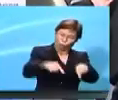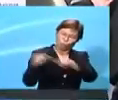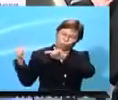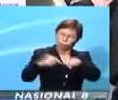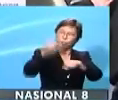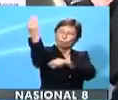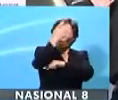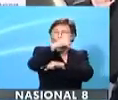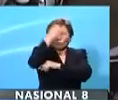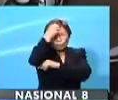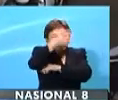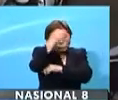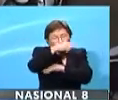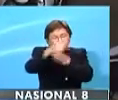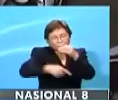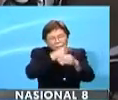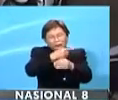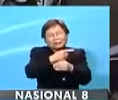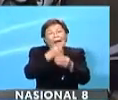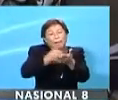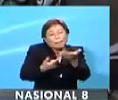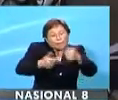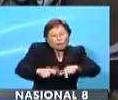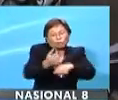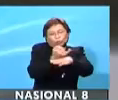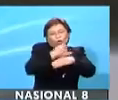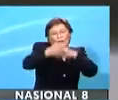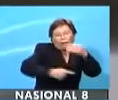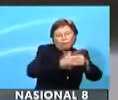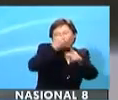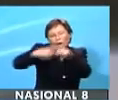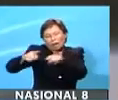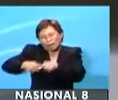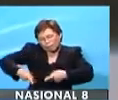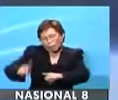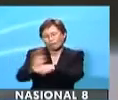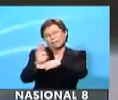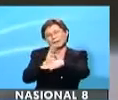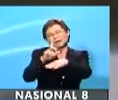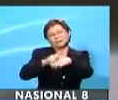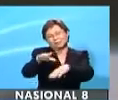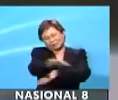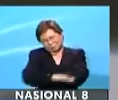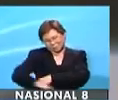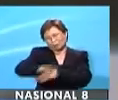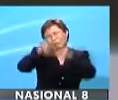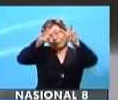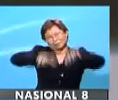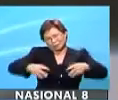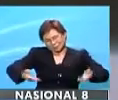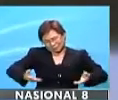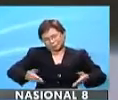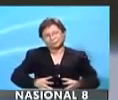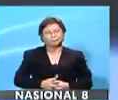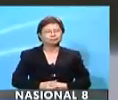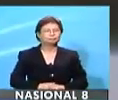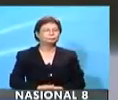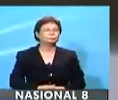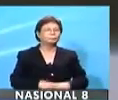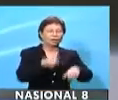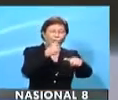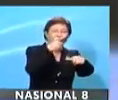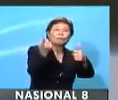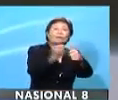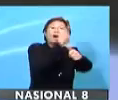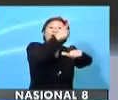bertujuan untuk memaklumkan perkembangan terkini industri mengenai pelbagai peluang perniagaan di rantau ini. Sesi pertama